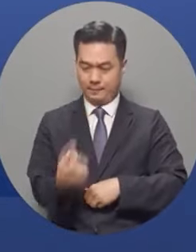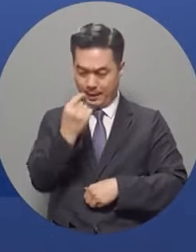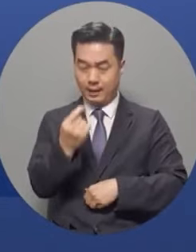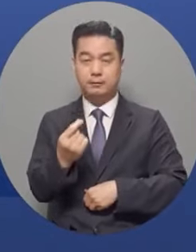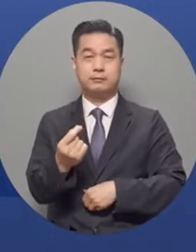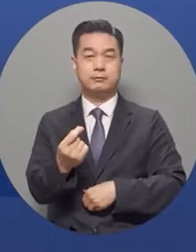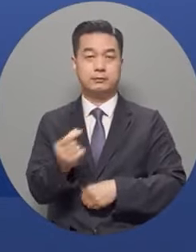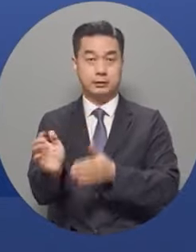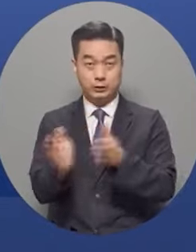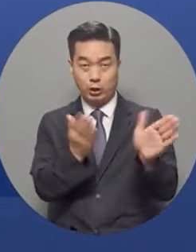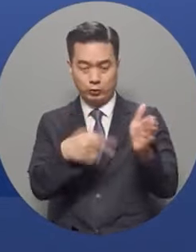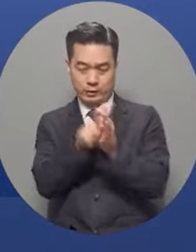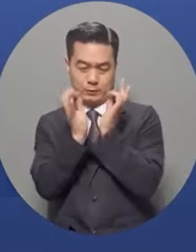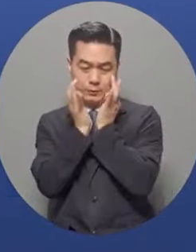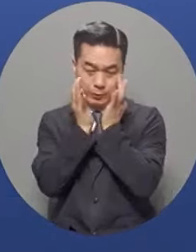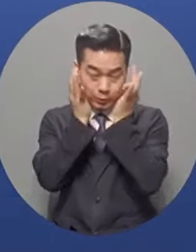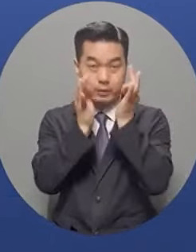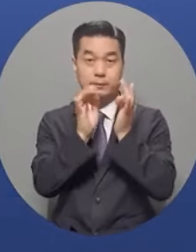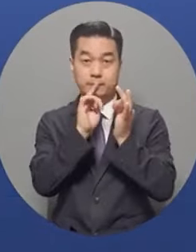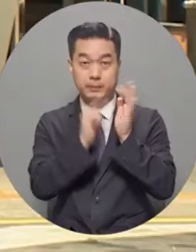위해 최선을 다하겠습니다.